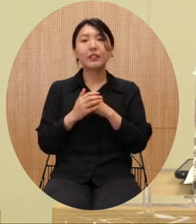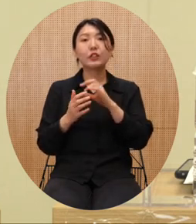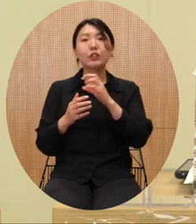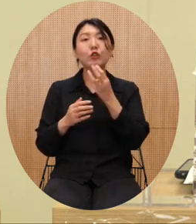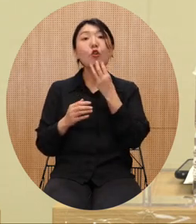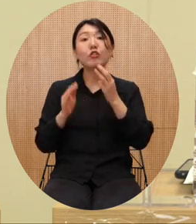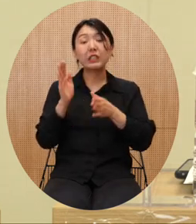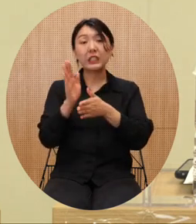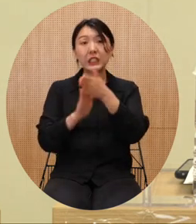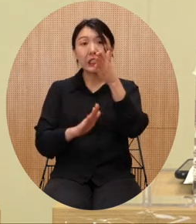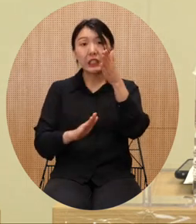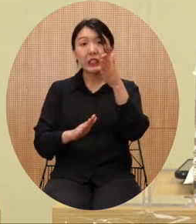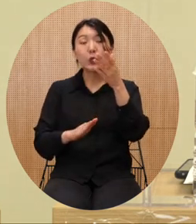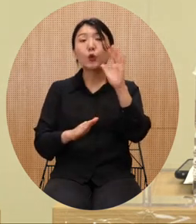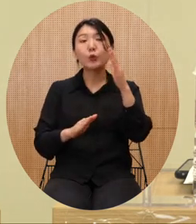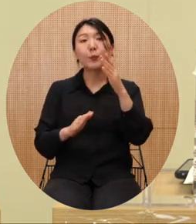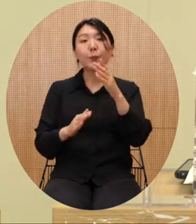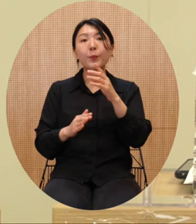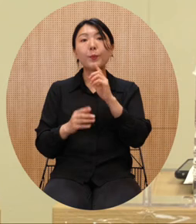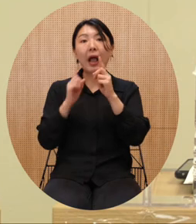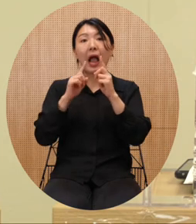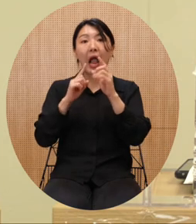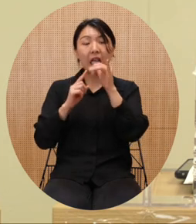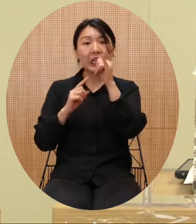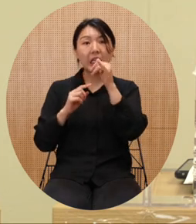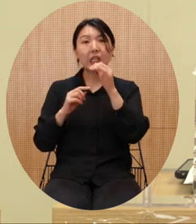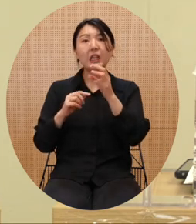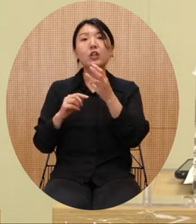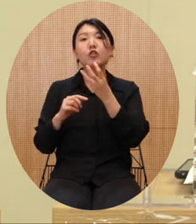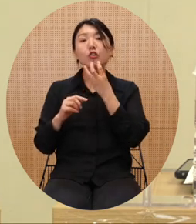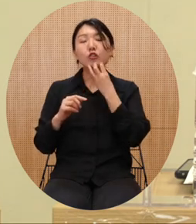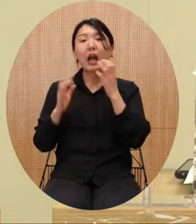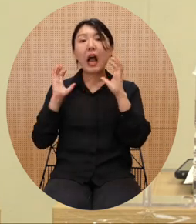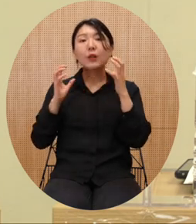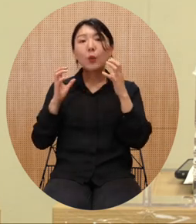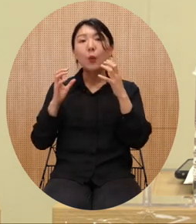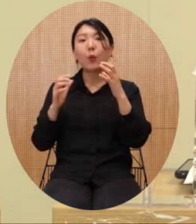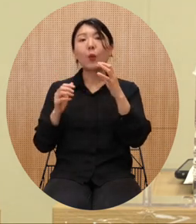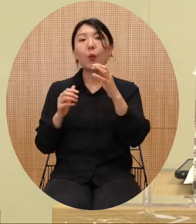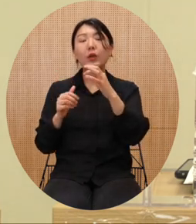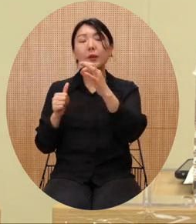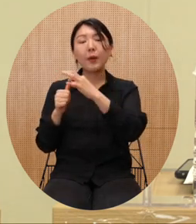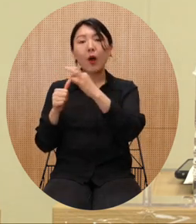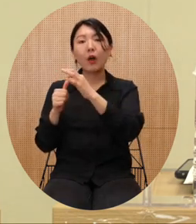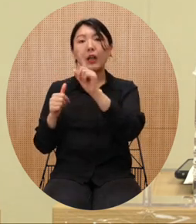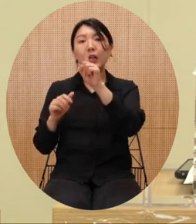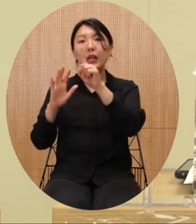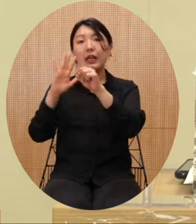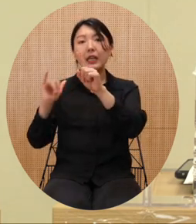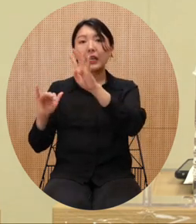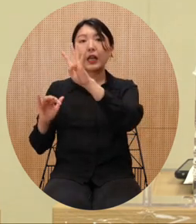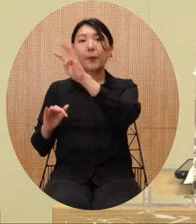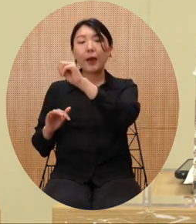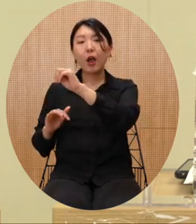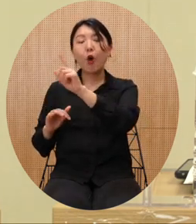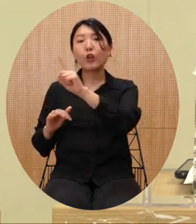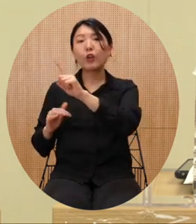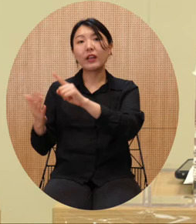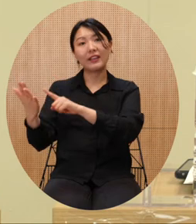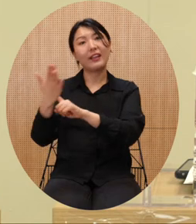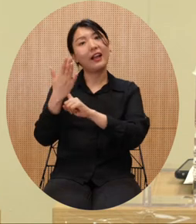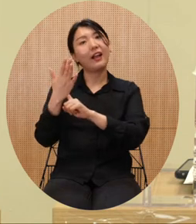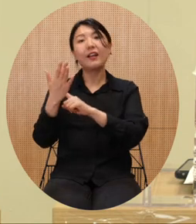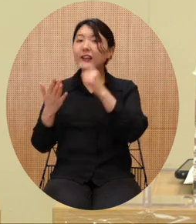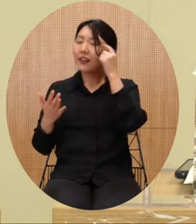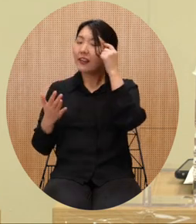실은 서울시에서 근래 나오고 있는 서울의 아동 주거 급여를 1인당 4만 원이라는 숫자가 어디서